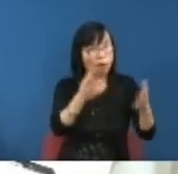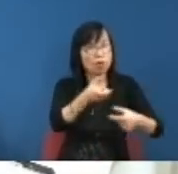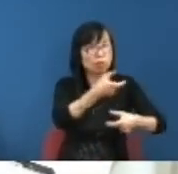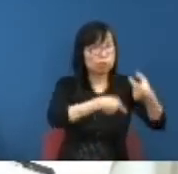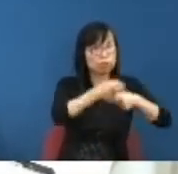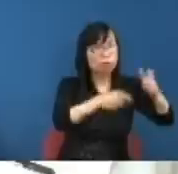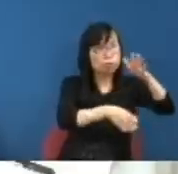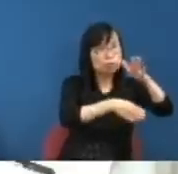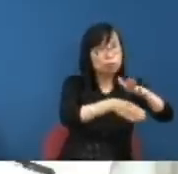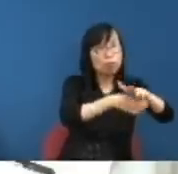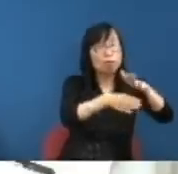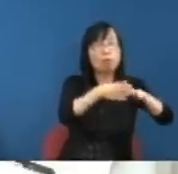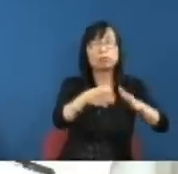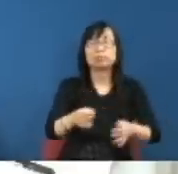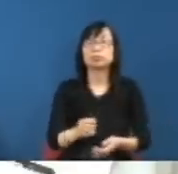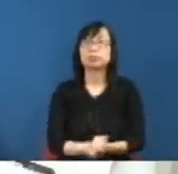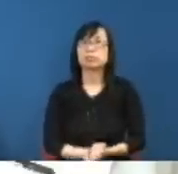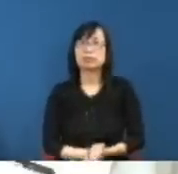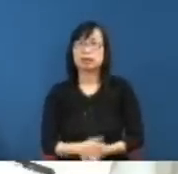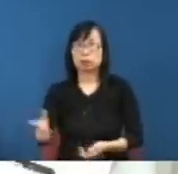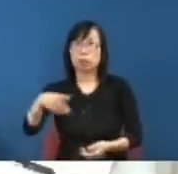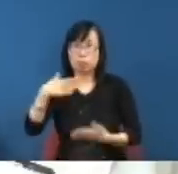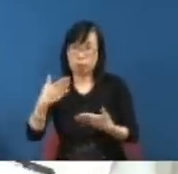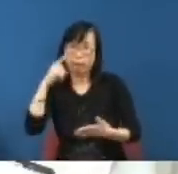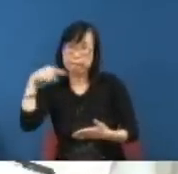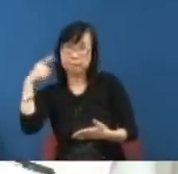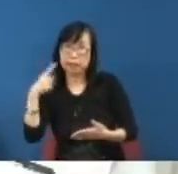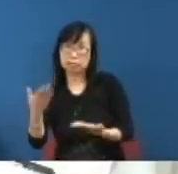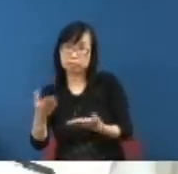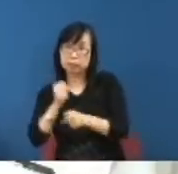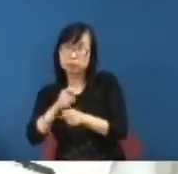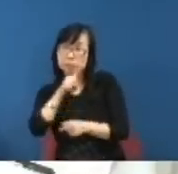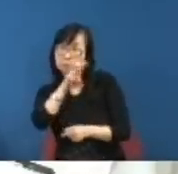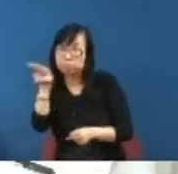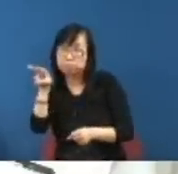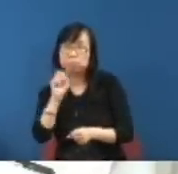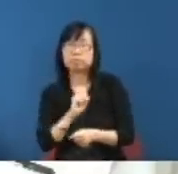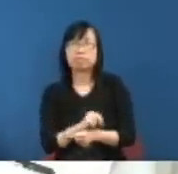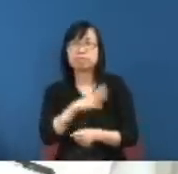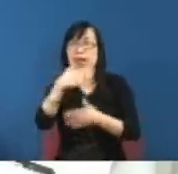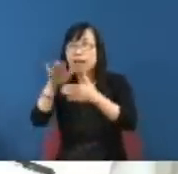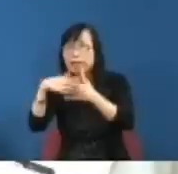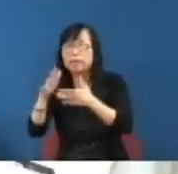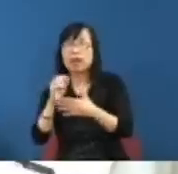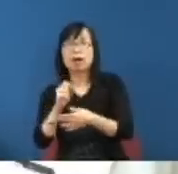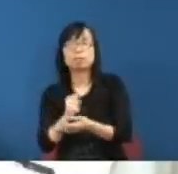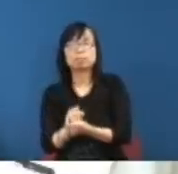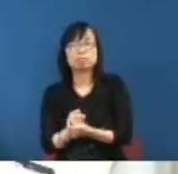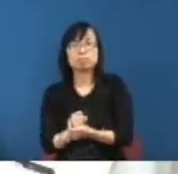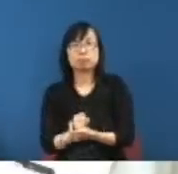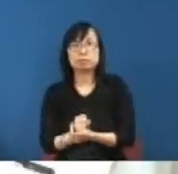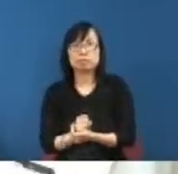話。當呢個美國開始咁樣做嘅時候，我哋睇到佢喺其他嘅部署就唔同嘅，就係